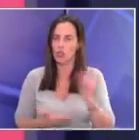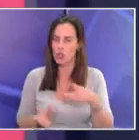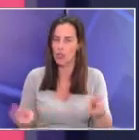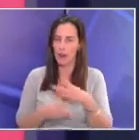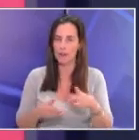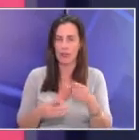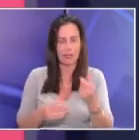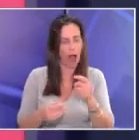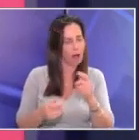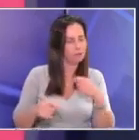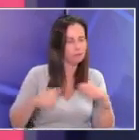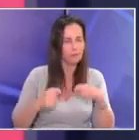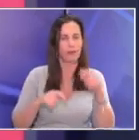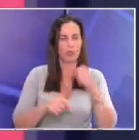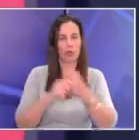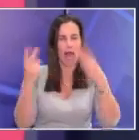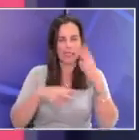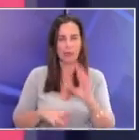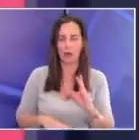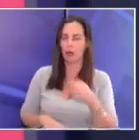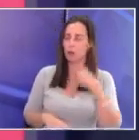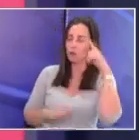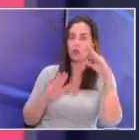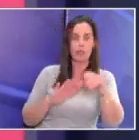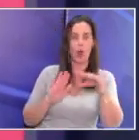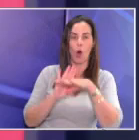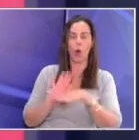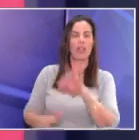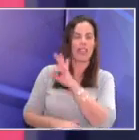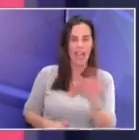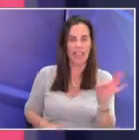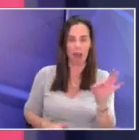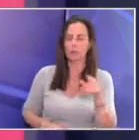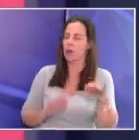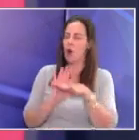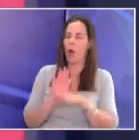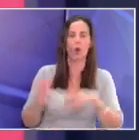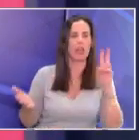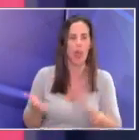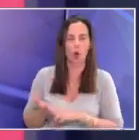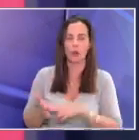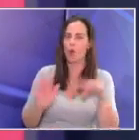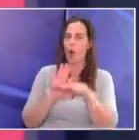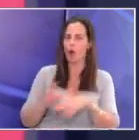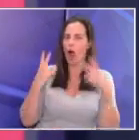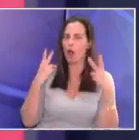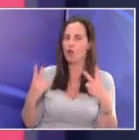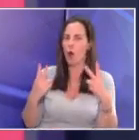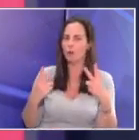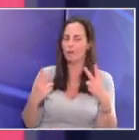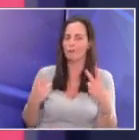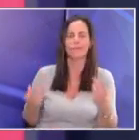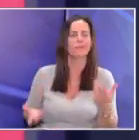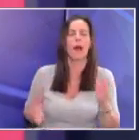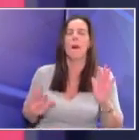ניתן לרקח אותו ולהביא אותו בהסכמה אולי קצת יותר גדולה? אני חושבת שהחוק הזה הוא חוק נהדר, הוא חוק נכון, והוא חוק חשוב. הרי על